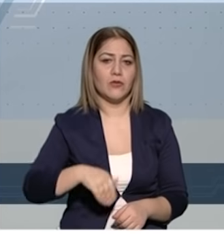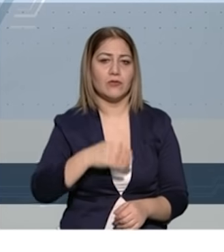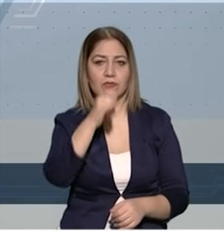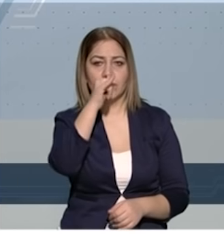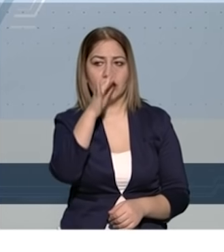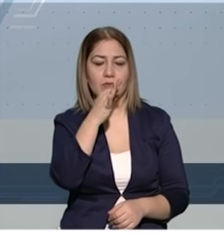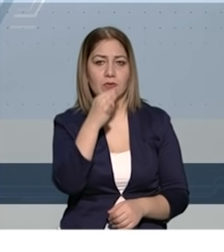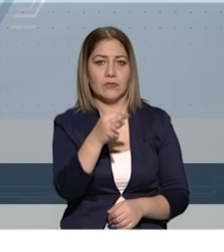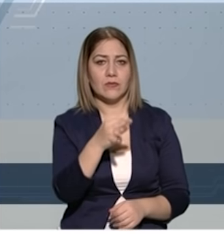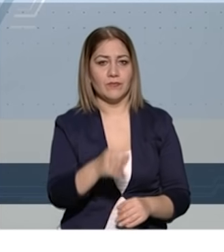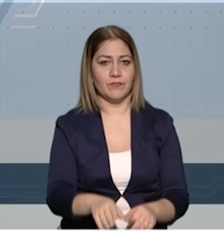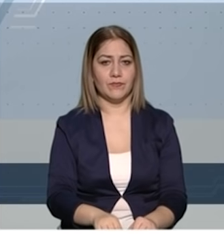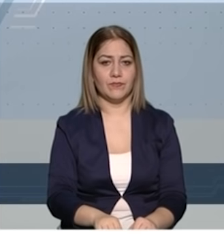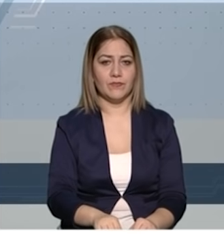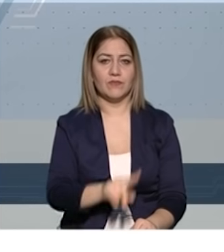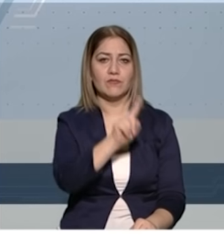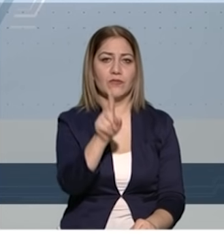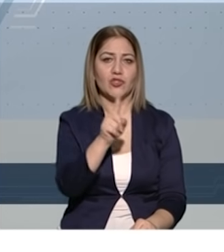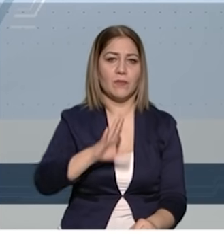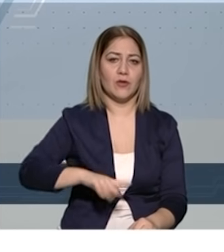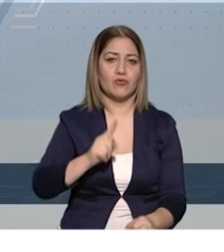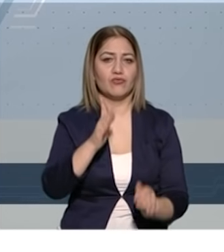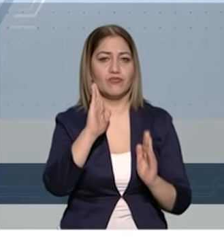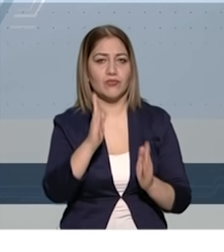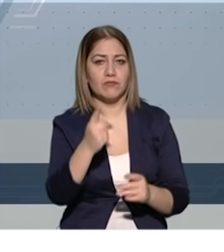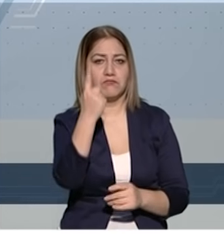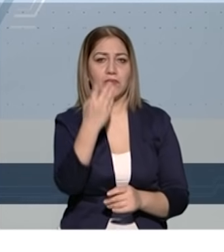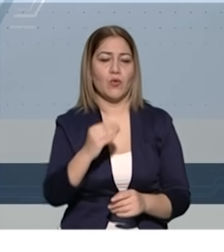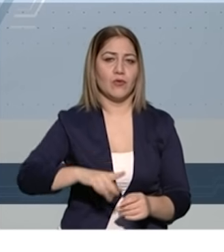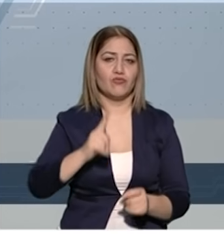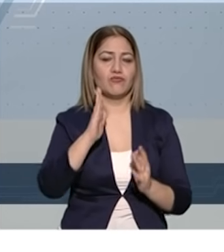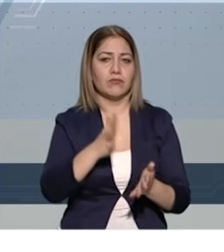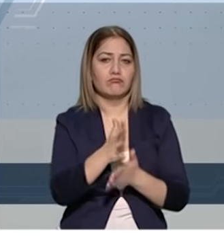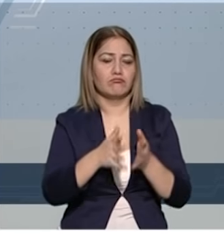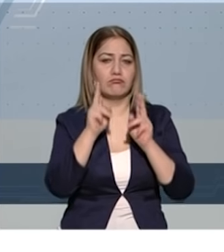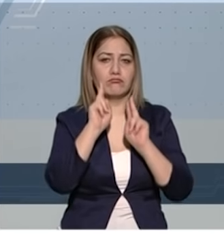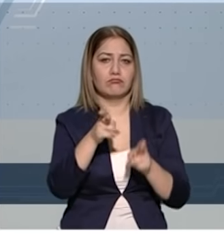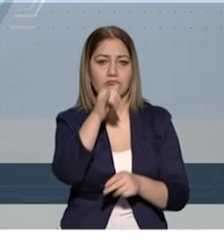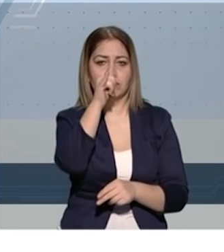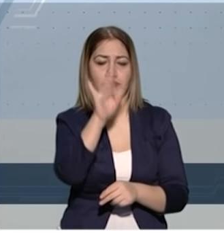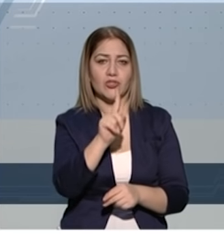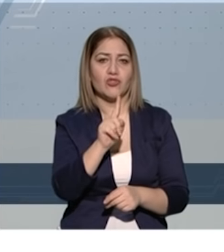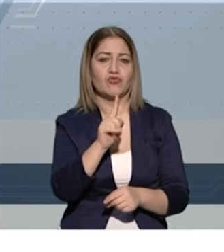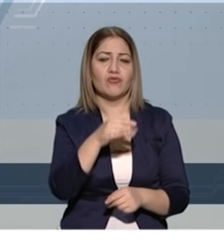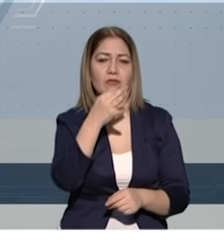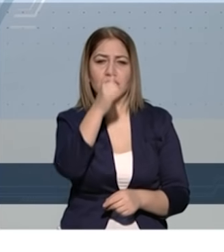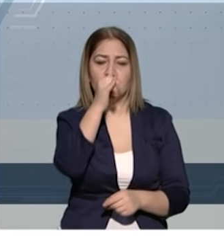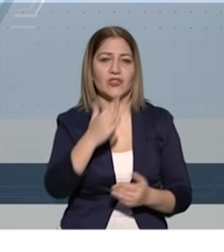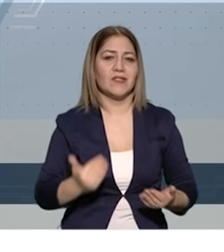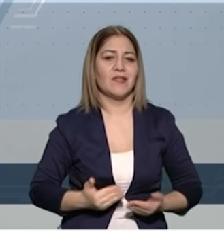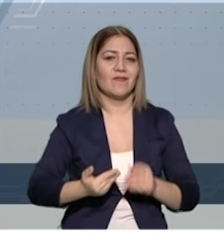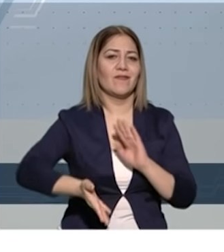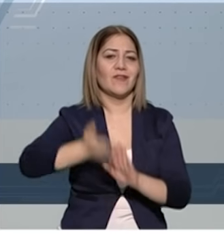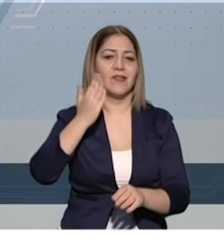չեմ կարացեմ հիմա միջամ հետո ինչ կլինի կամ մի օր հետո ինչ կլինի։ Չեմ ասում, որ ենկանքն ենք ունենալու ինչ